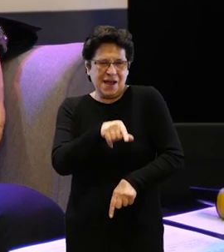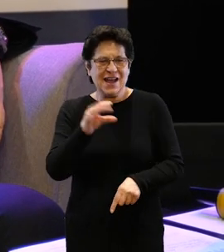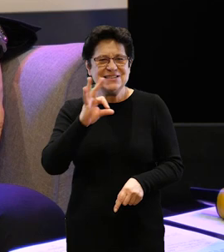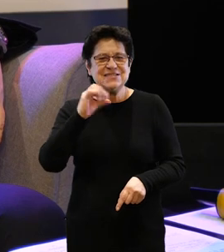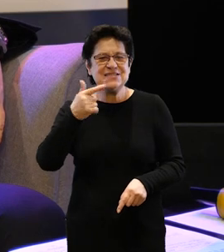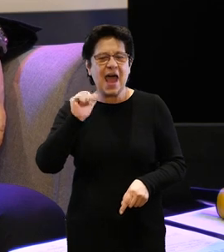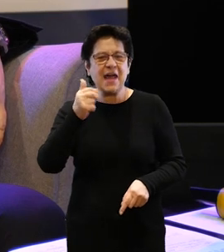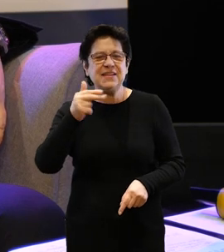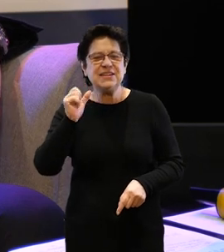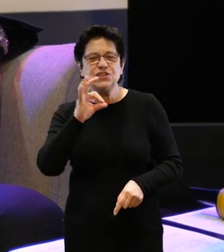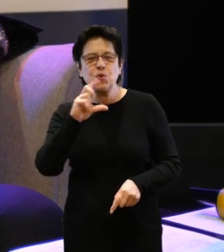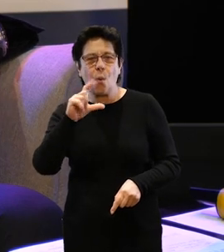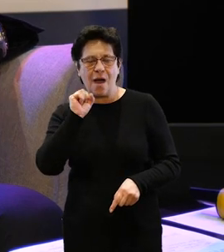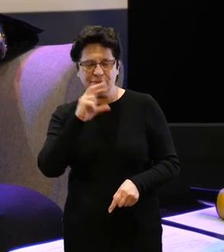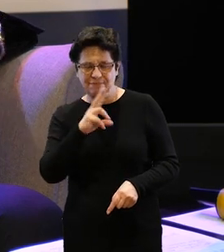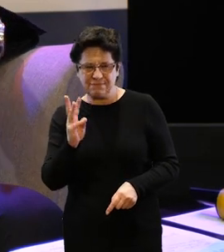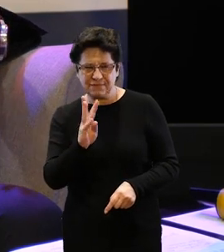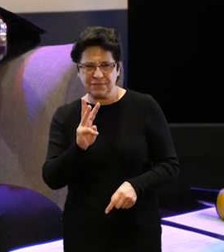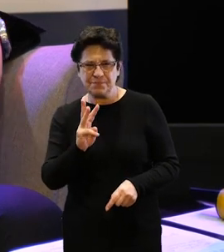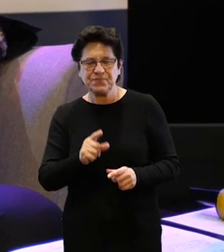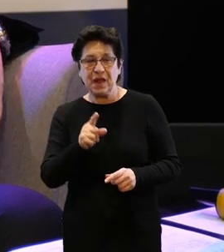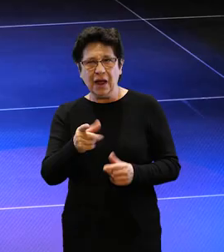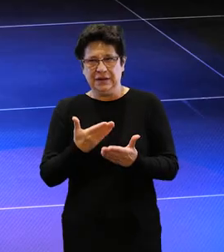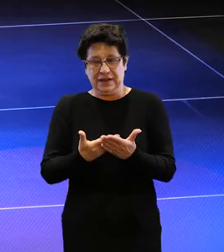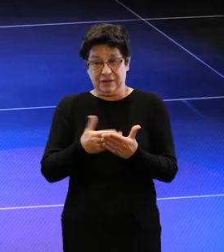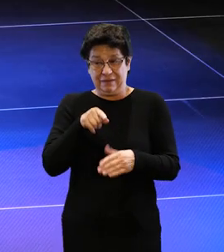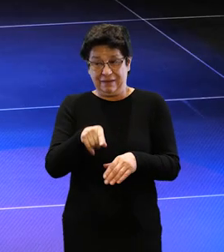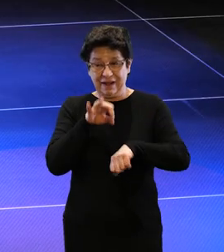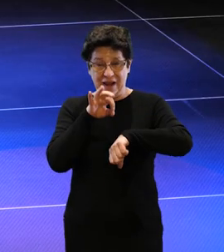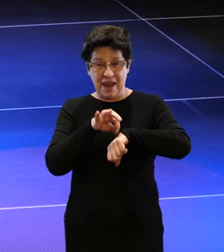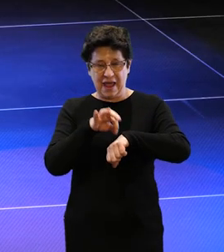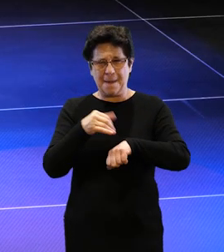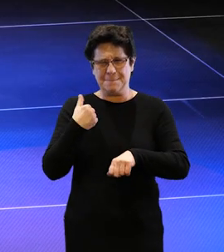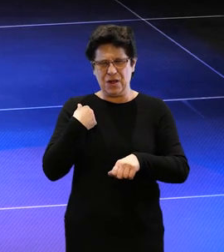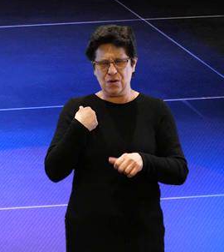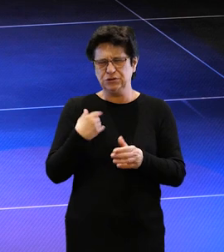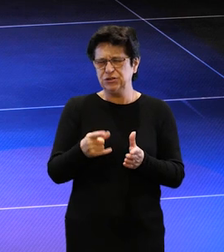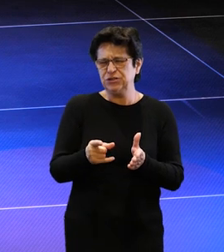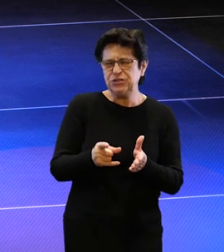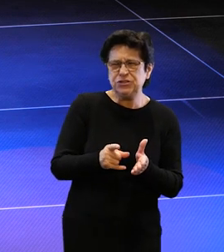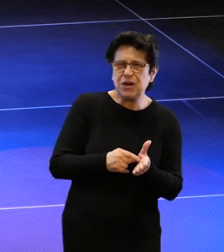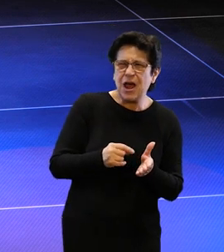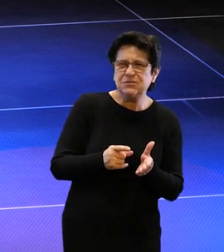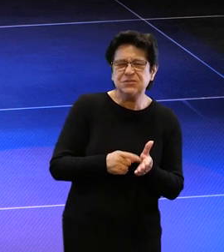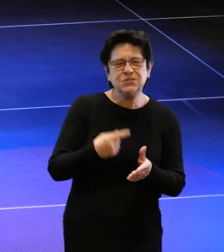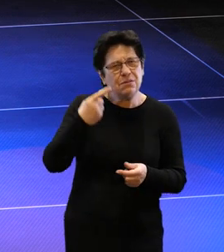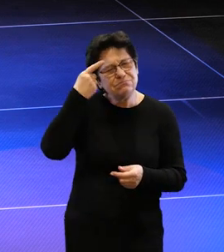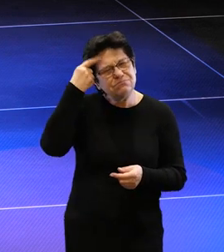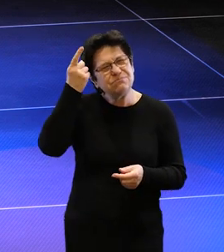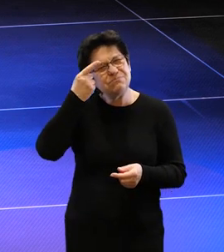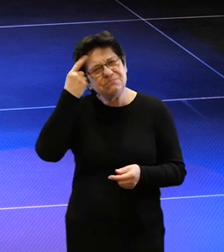pewno doktor Świderski dlatego był często we wspomnieniach mojego